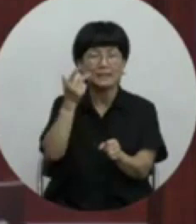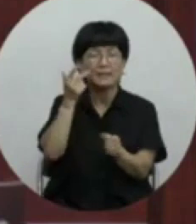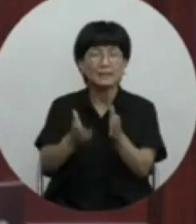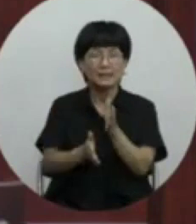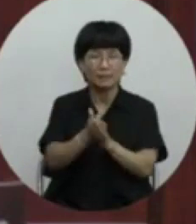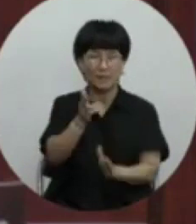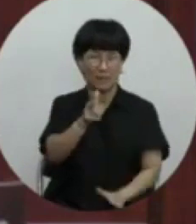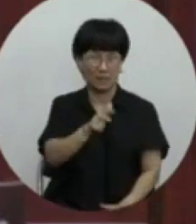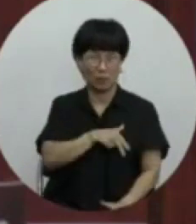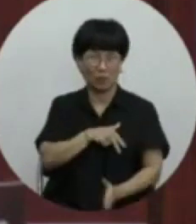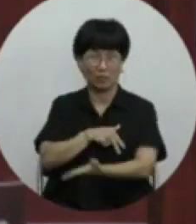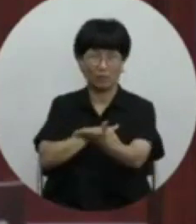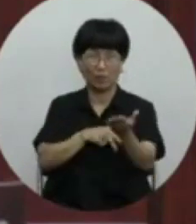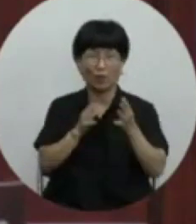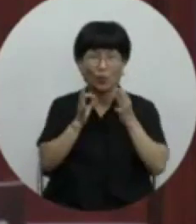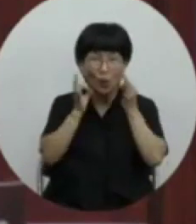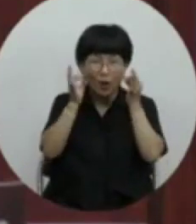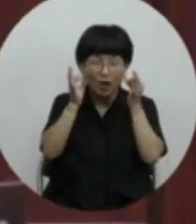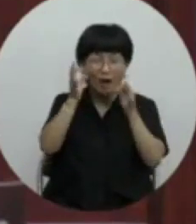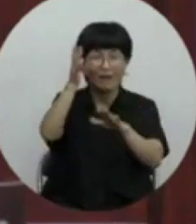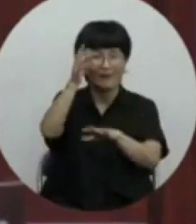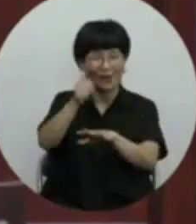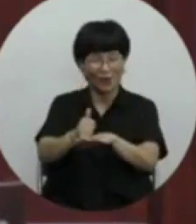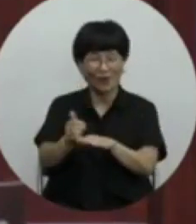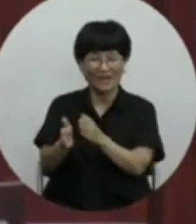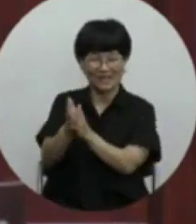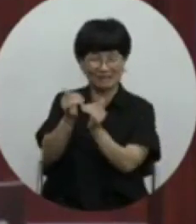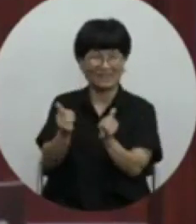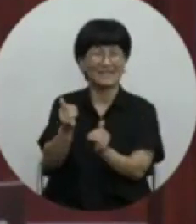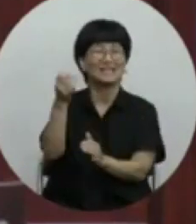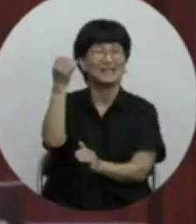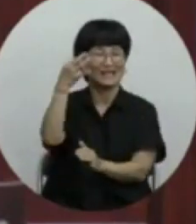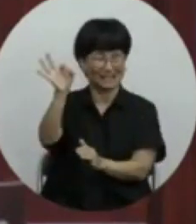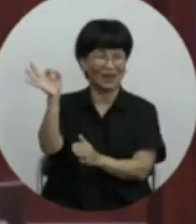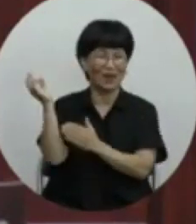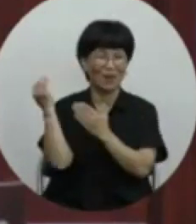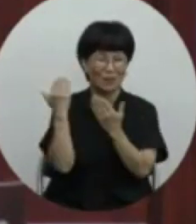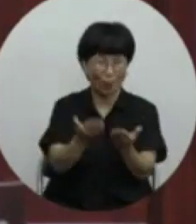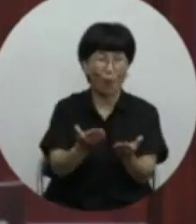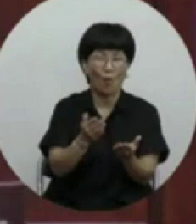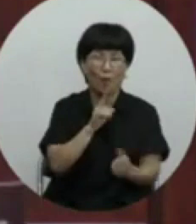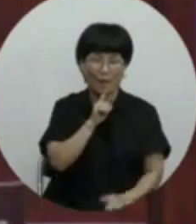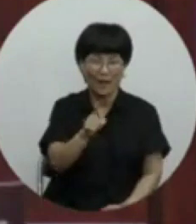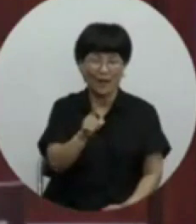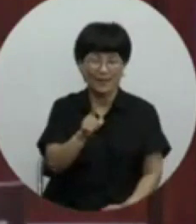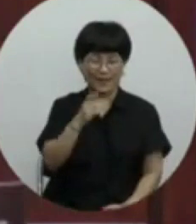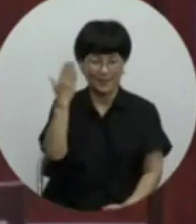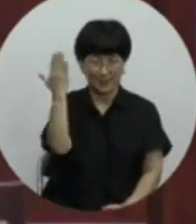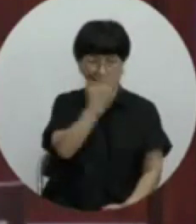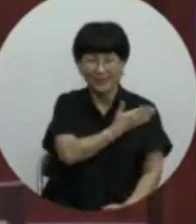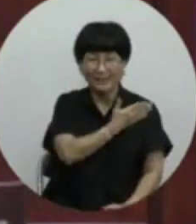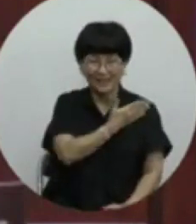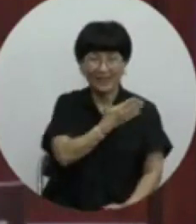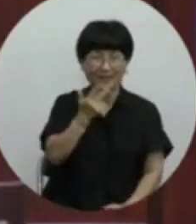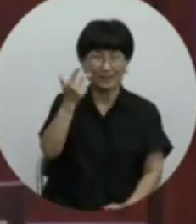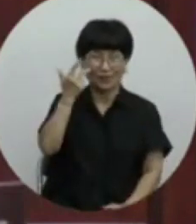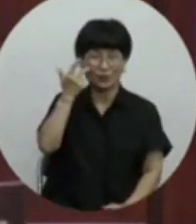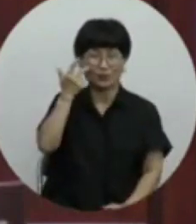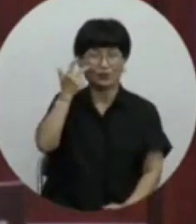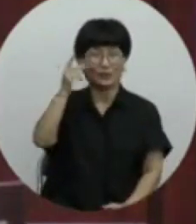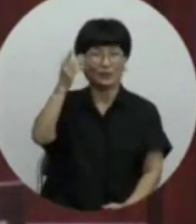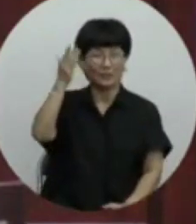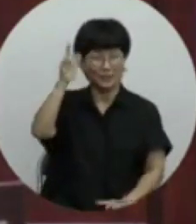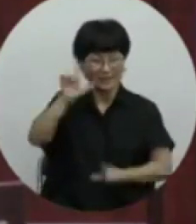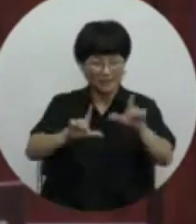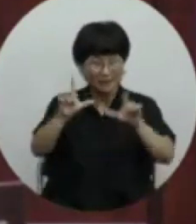노력이 시민들에게 인정받은 것으로 공직자의 자긍심은 물론 청렴한 여주의 이미지를